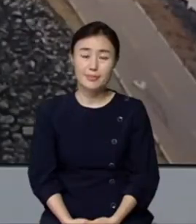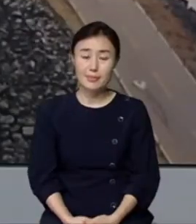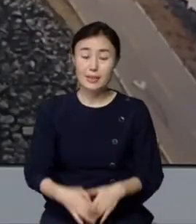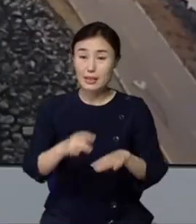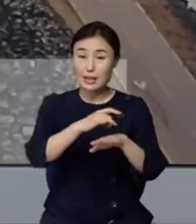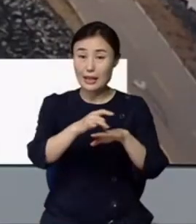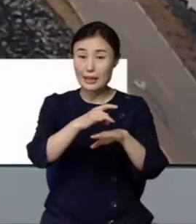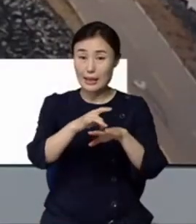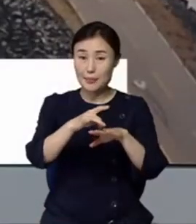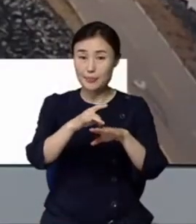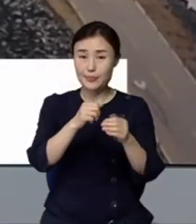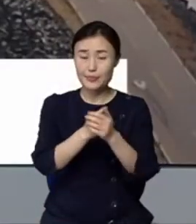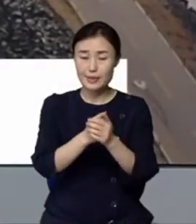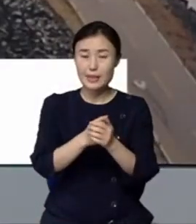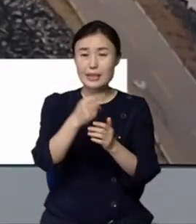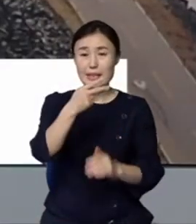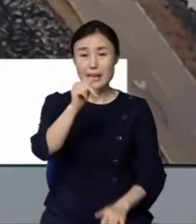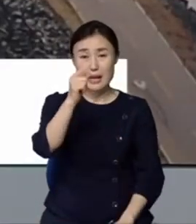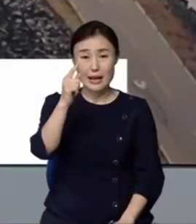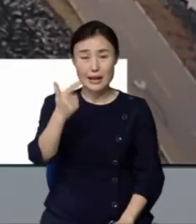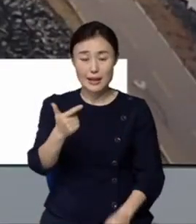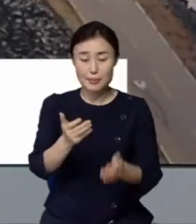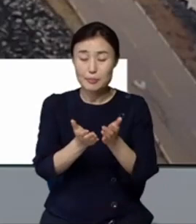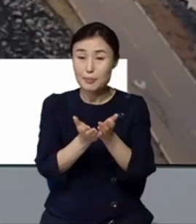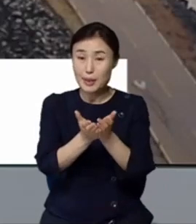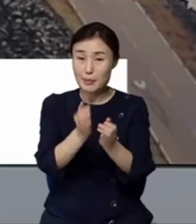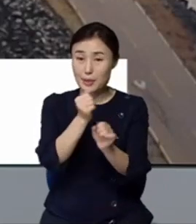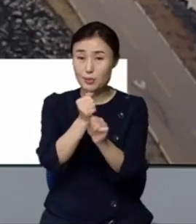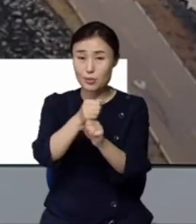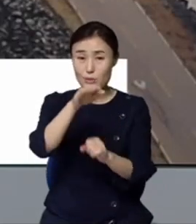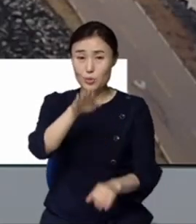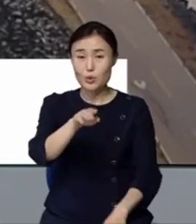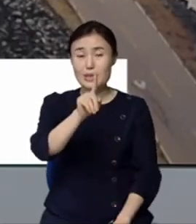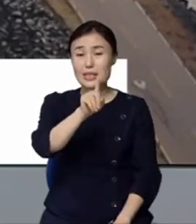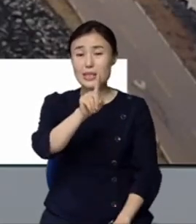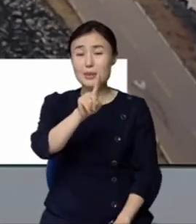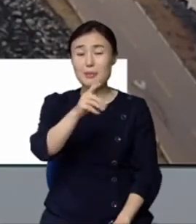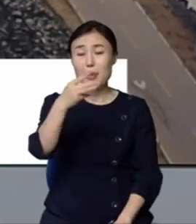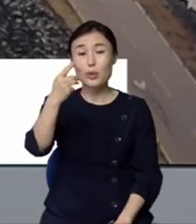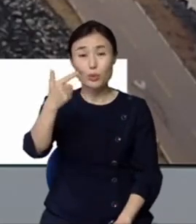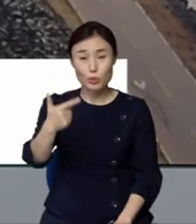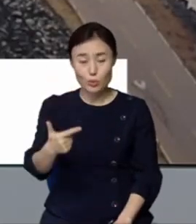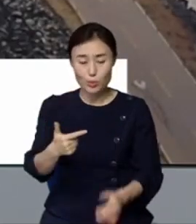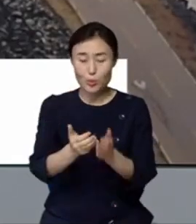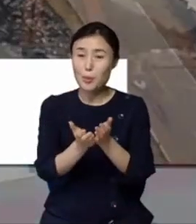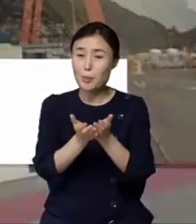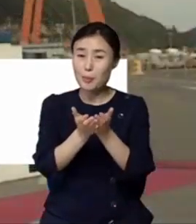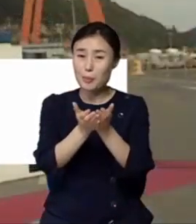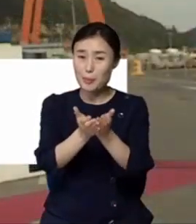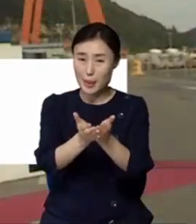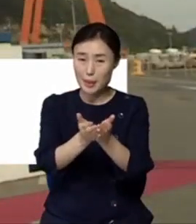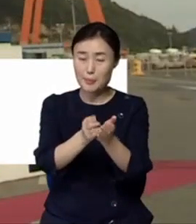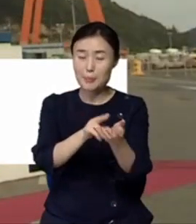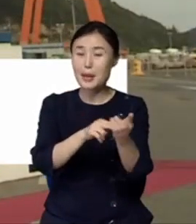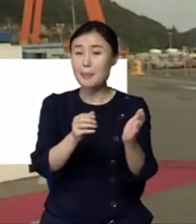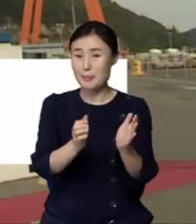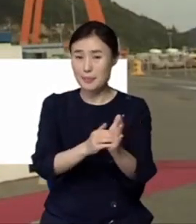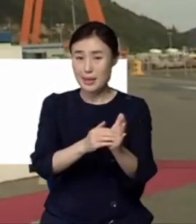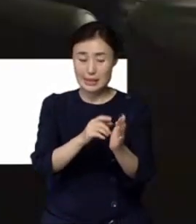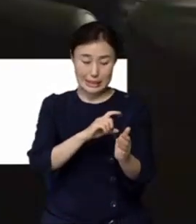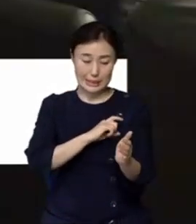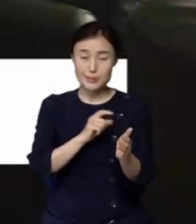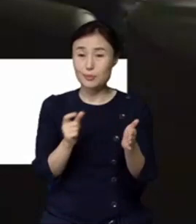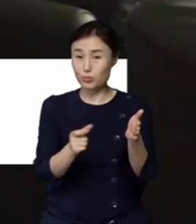해남 화원산단의 대한조선에서 11만 톤급 유조선이 명명식을 열렸습니다. 대한조선은